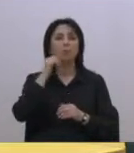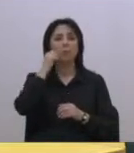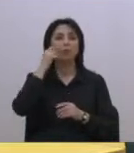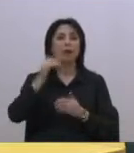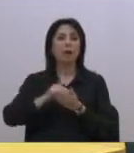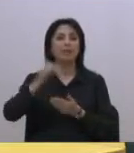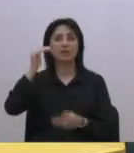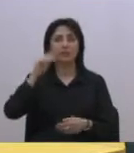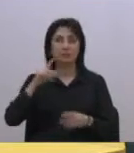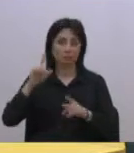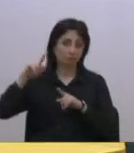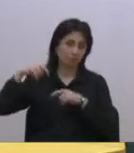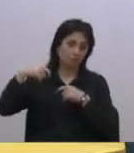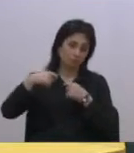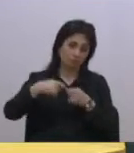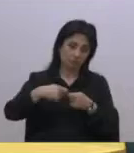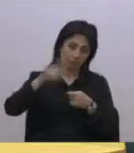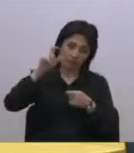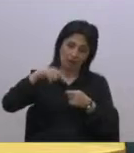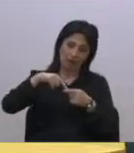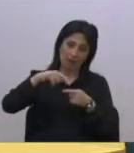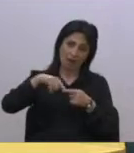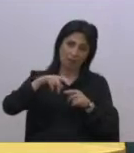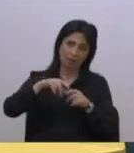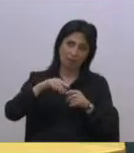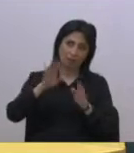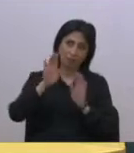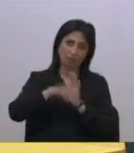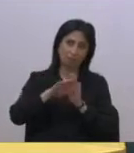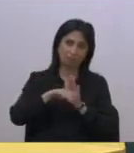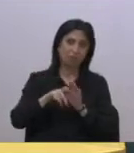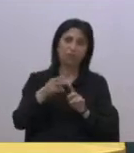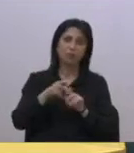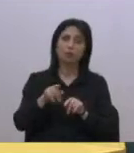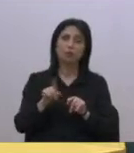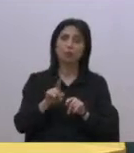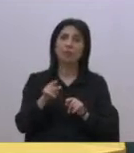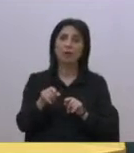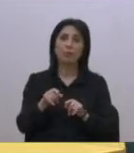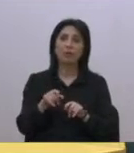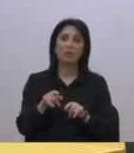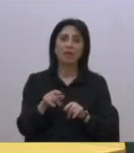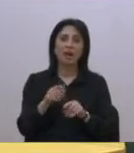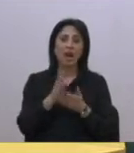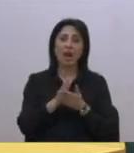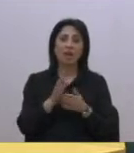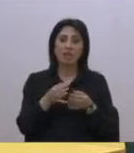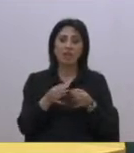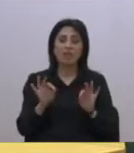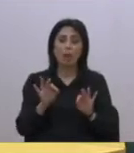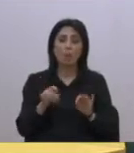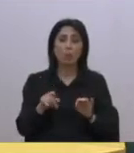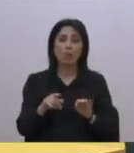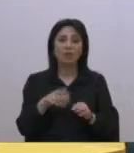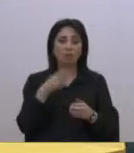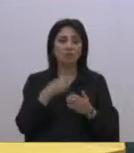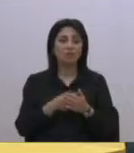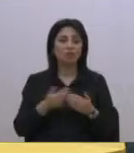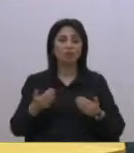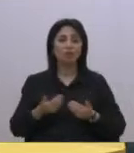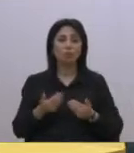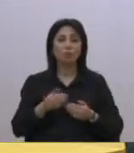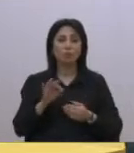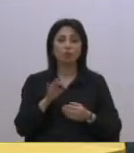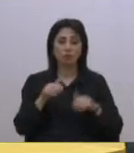ჩვენ. ფაქტობრივად ადამიანი იყო ჭანჭიკი. და ჭანჭიკი იყო იმიტომ, რომ მას არ გააჩნდა დამოუკიდებლად საკუთარი ცხოვრების